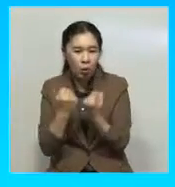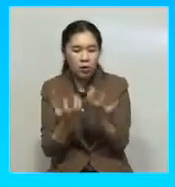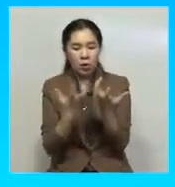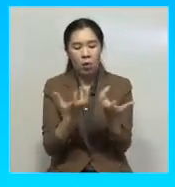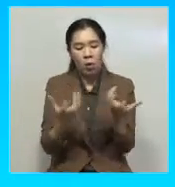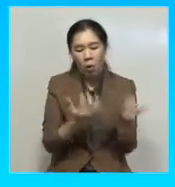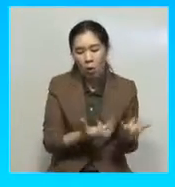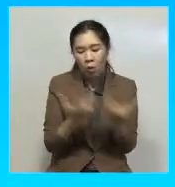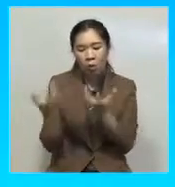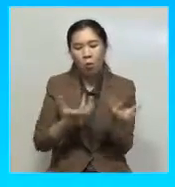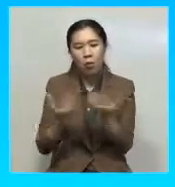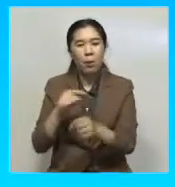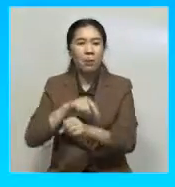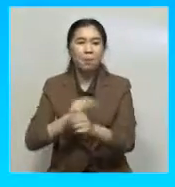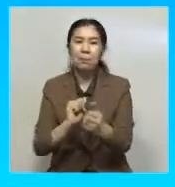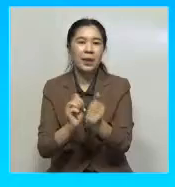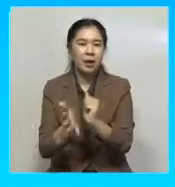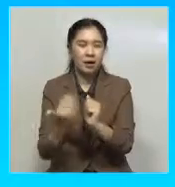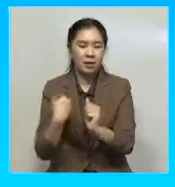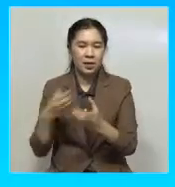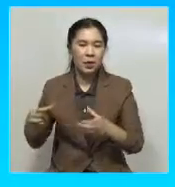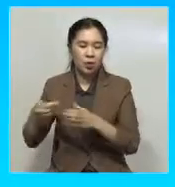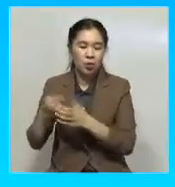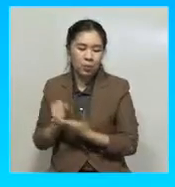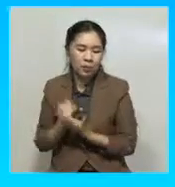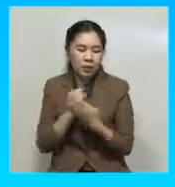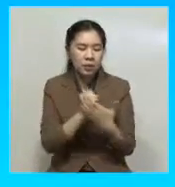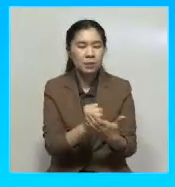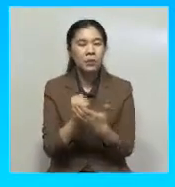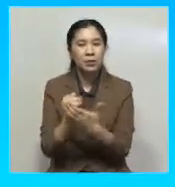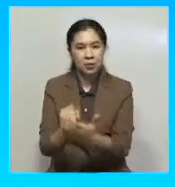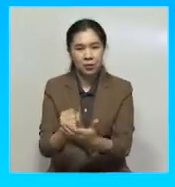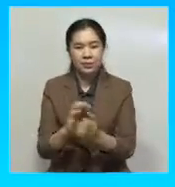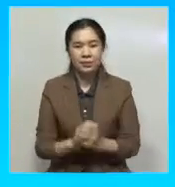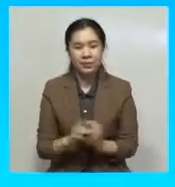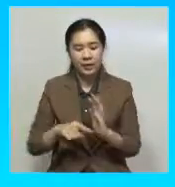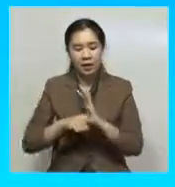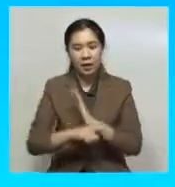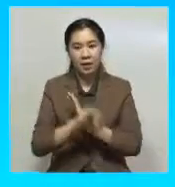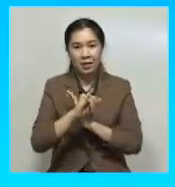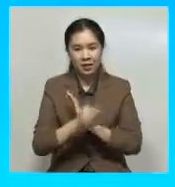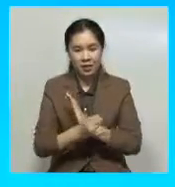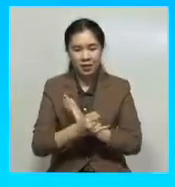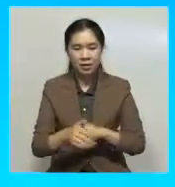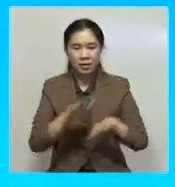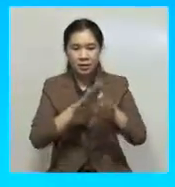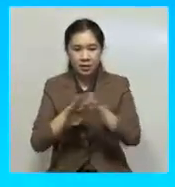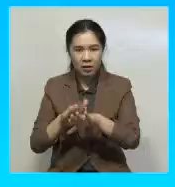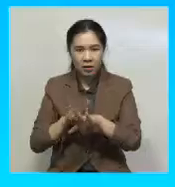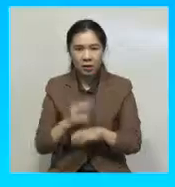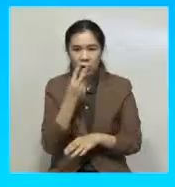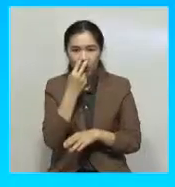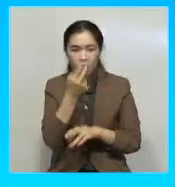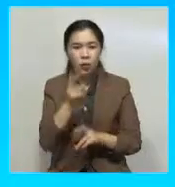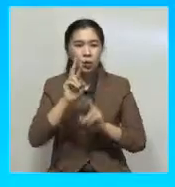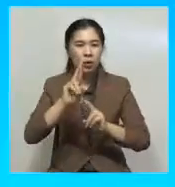ของหนีน้ำได้ทันหน่วยงานที่เกี่ยวข้องค่ะจึงเร่งเข้าไปให้ความช่วยเหลือขณะที่จังหวัดจันทบุรีเองก็แจ้งเตือนประชาชนให้เฝ้า